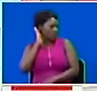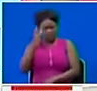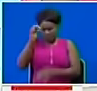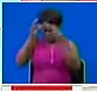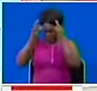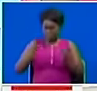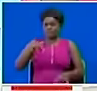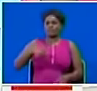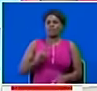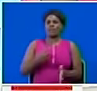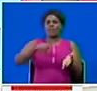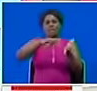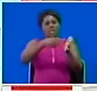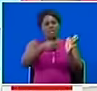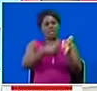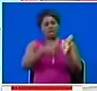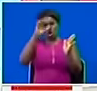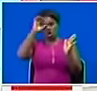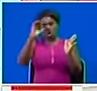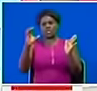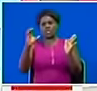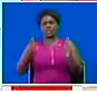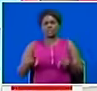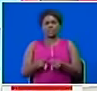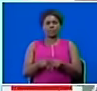its meaning and its context.